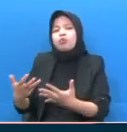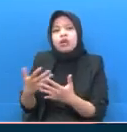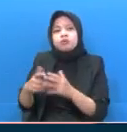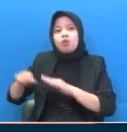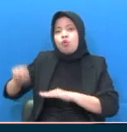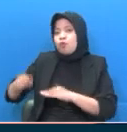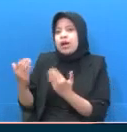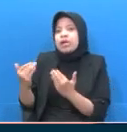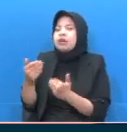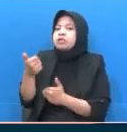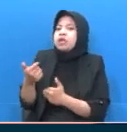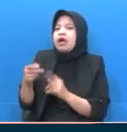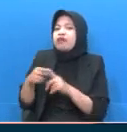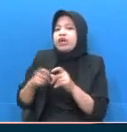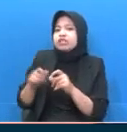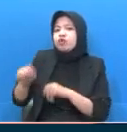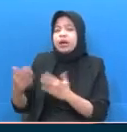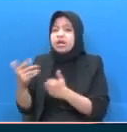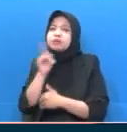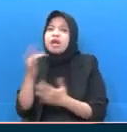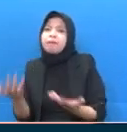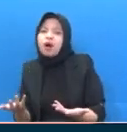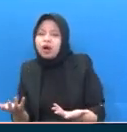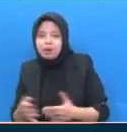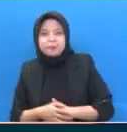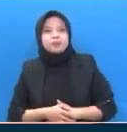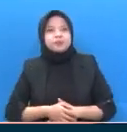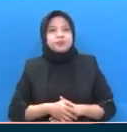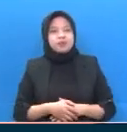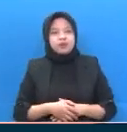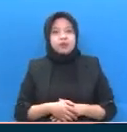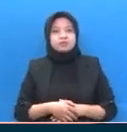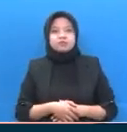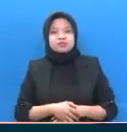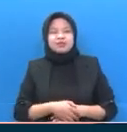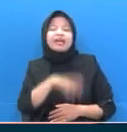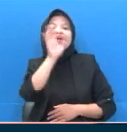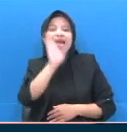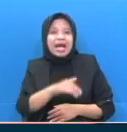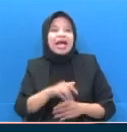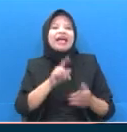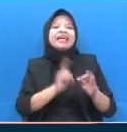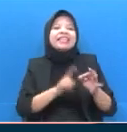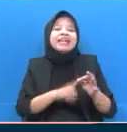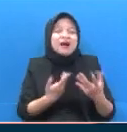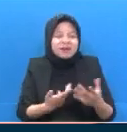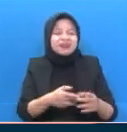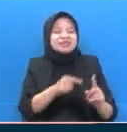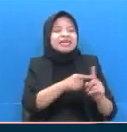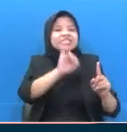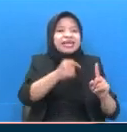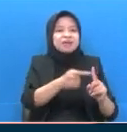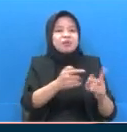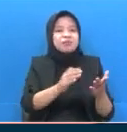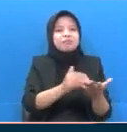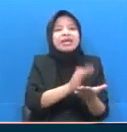meringankan kliennya? Ya, salah satu karena inilah permasalahannya, korban sudah tidak ada ya. Jadi